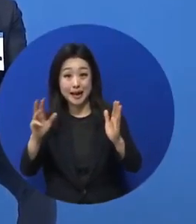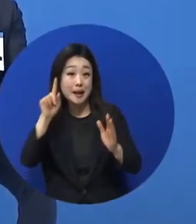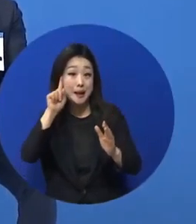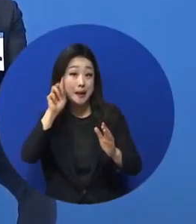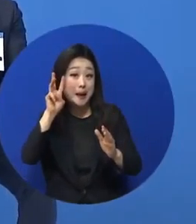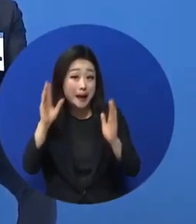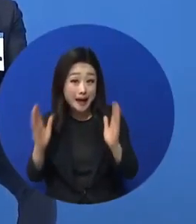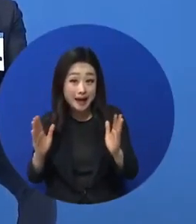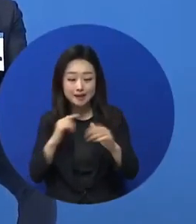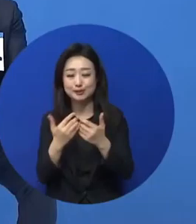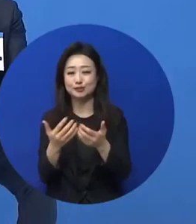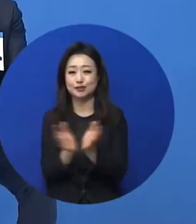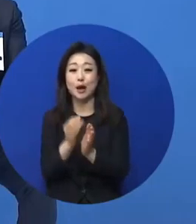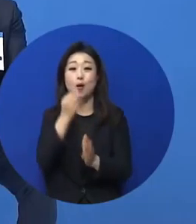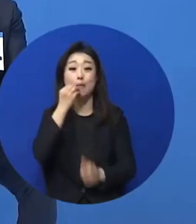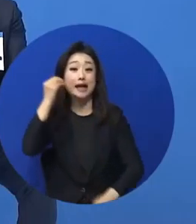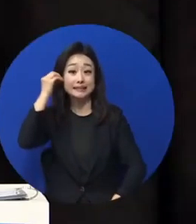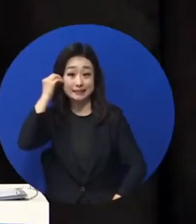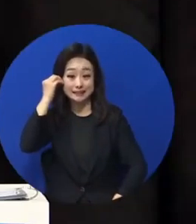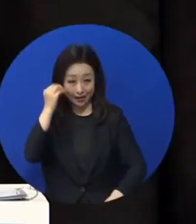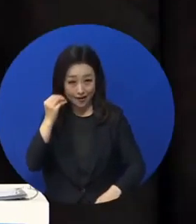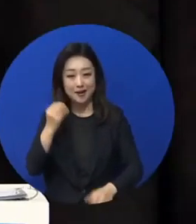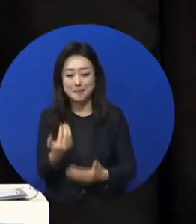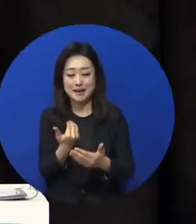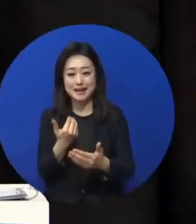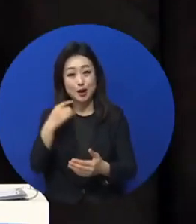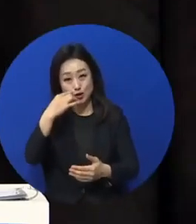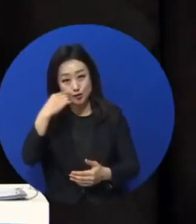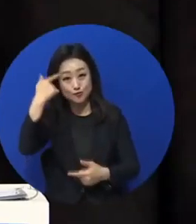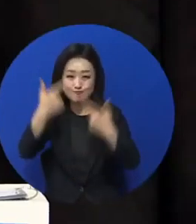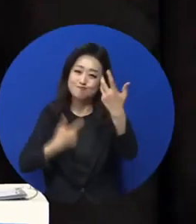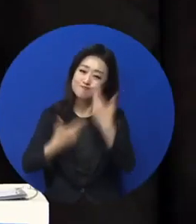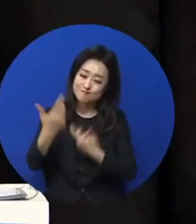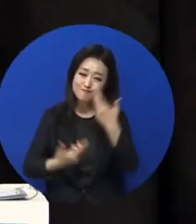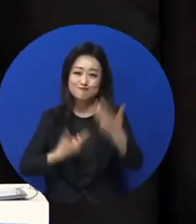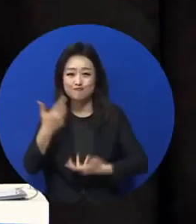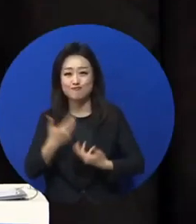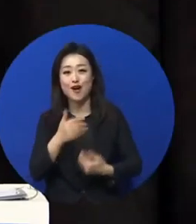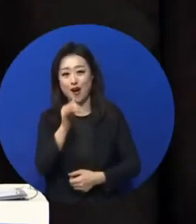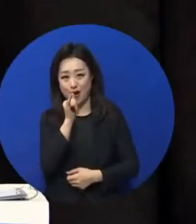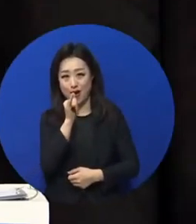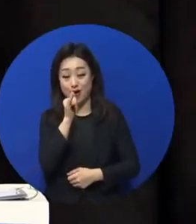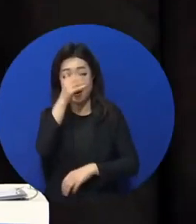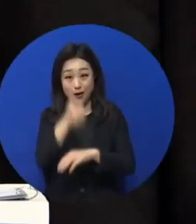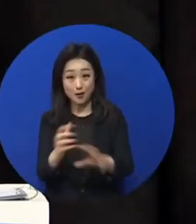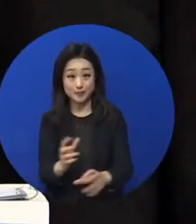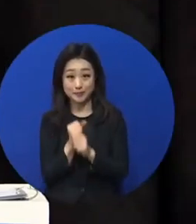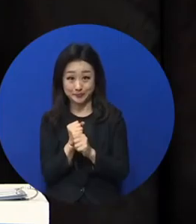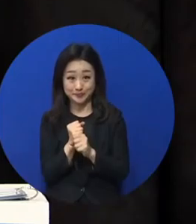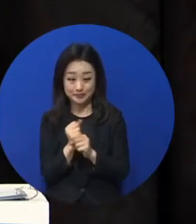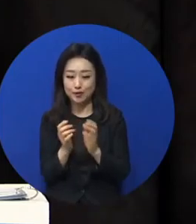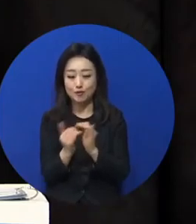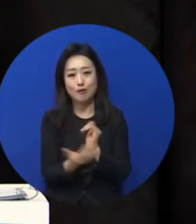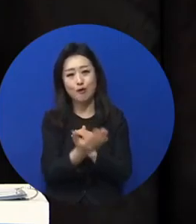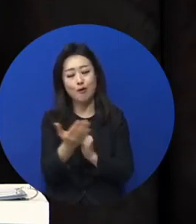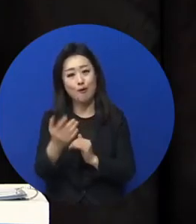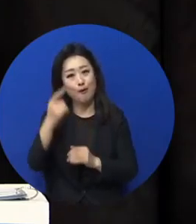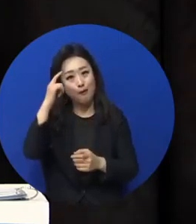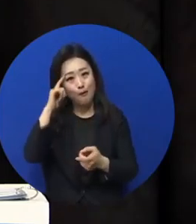나흘간 더불어민주당 홈페이지를 통해 사전 접수를 받았습니다. 접수 결과 국민 여러분의 뜨거운